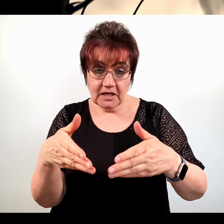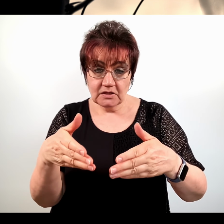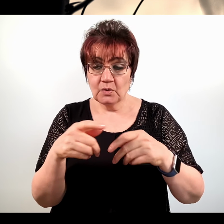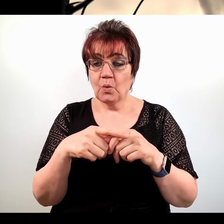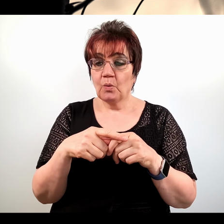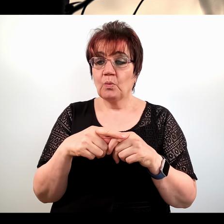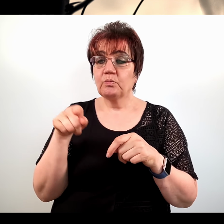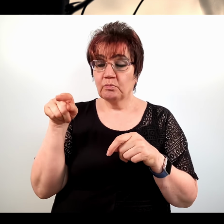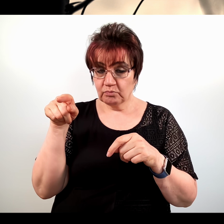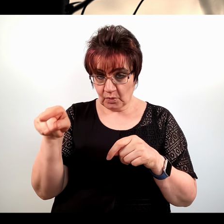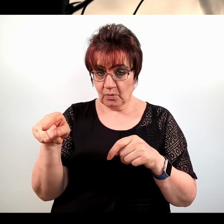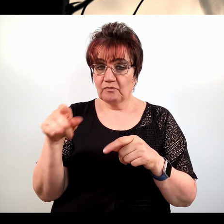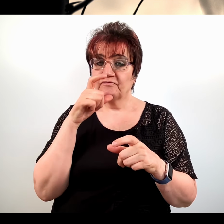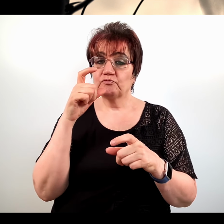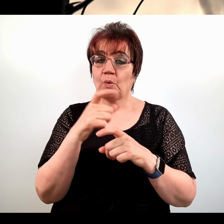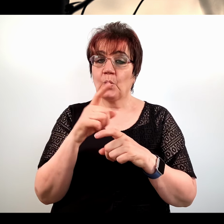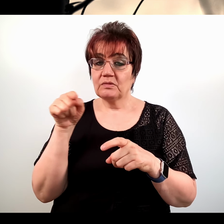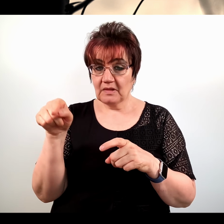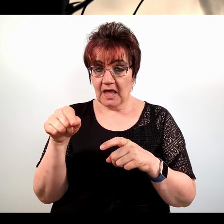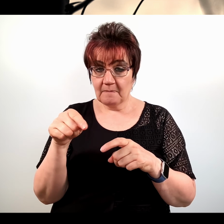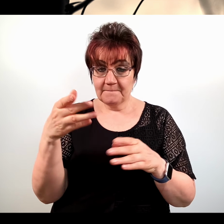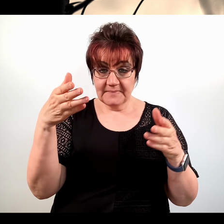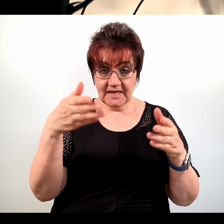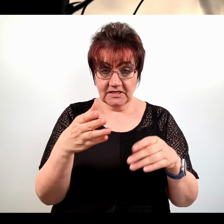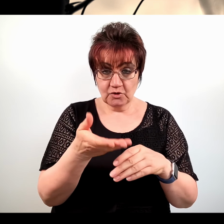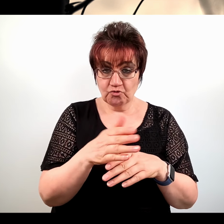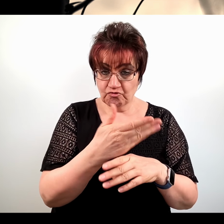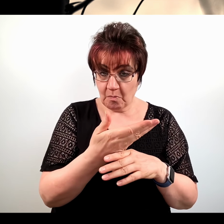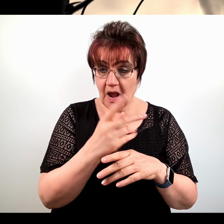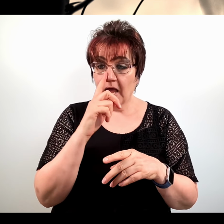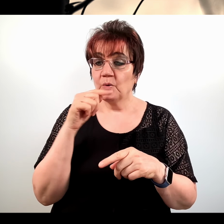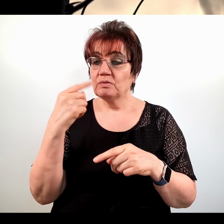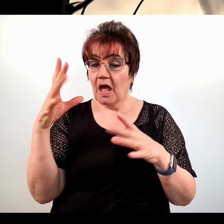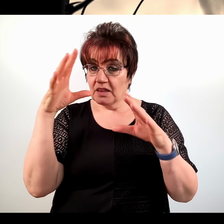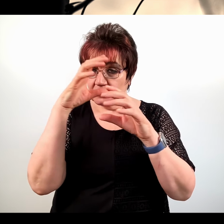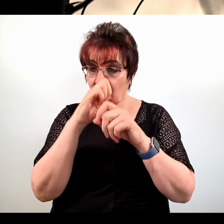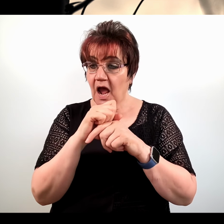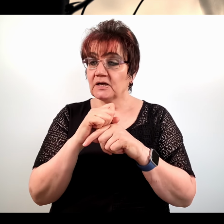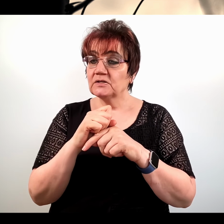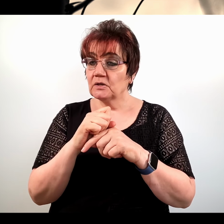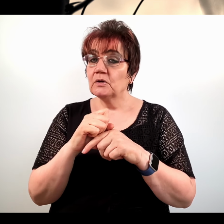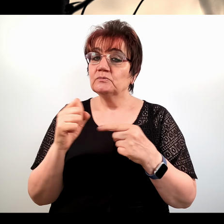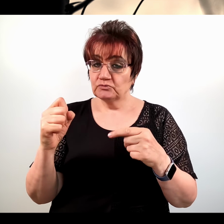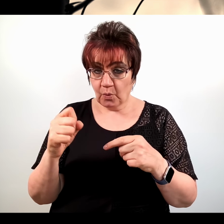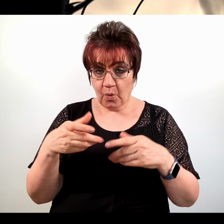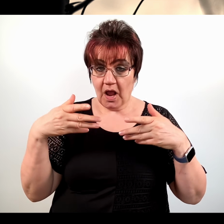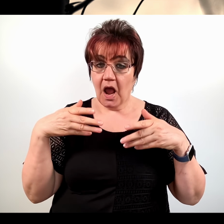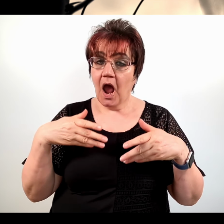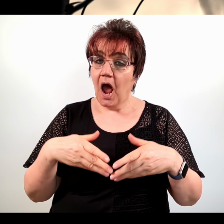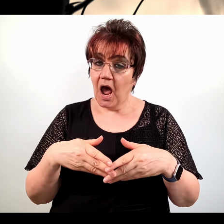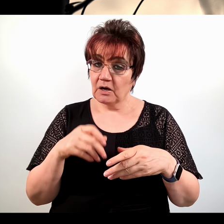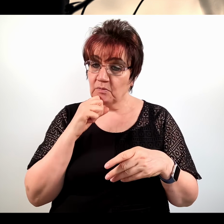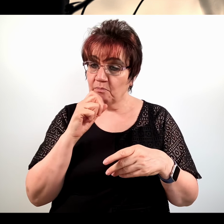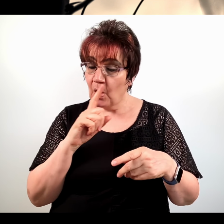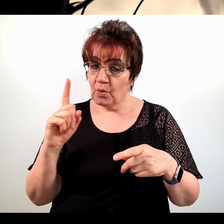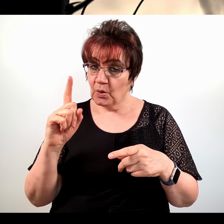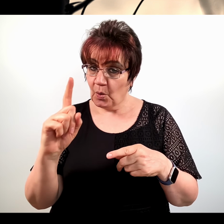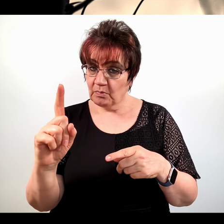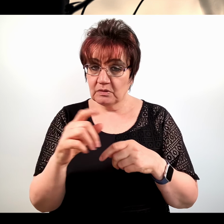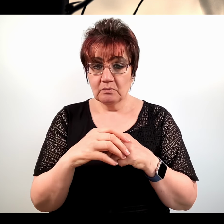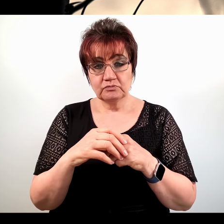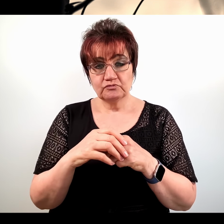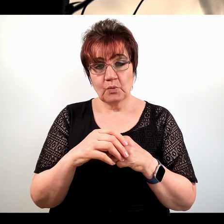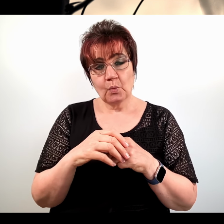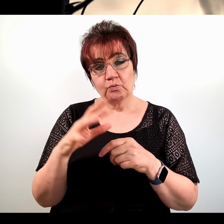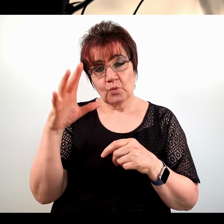auf das Grab vom reichen Bauern. Die Nacht war mild und in der Ferne konnte der Nachbar das Kreuzchen